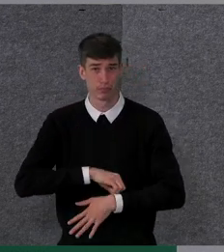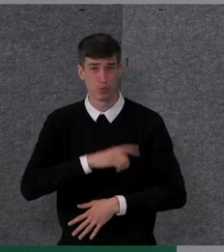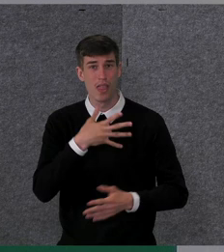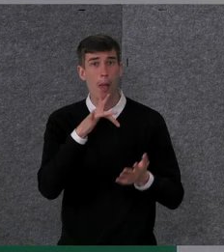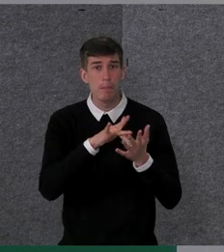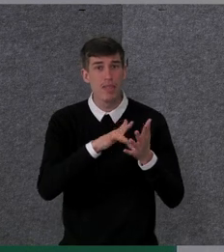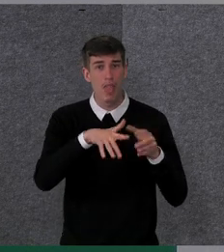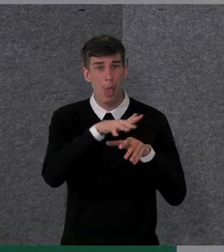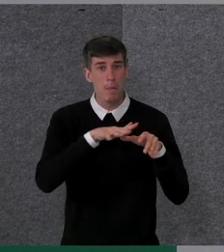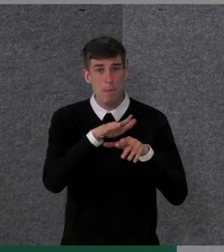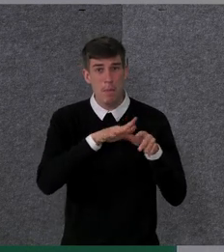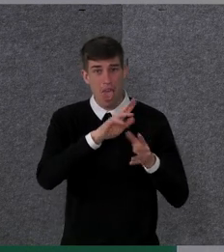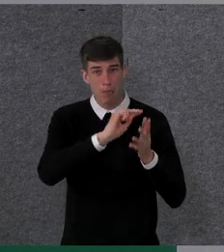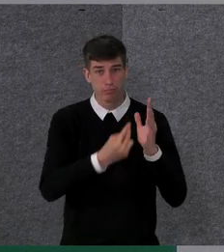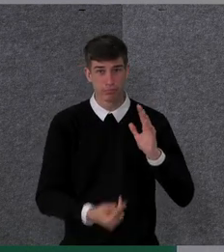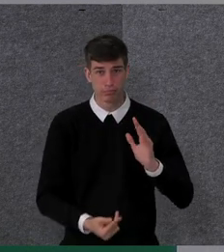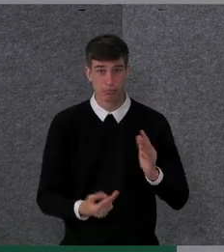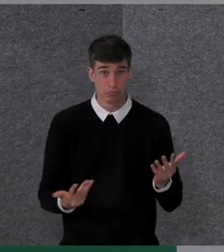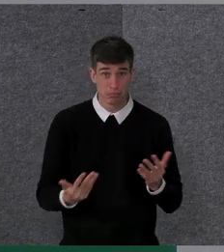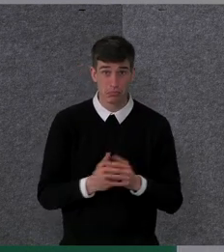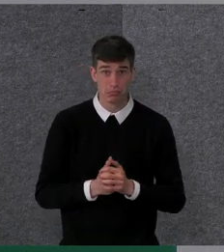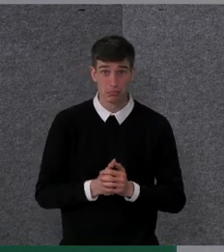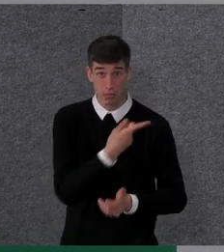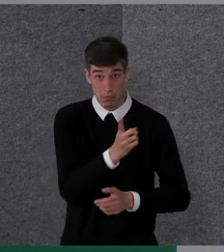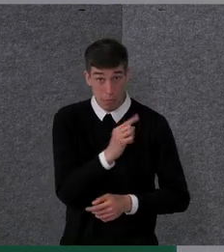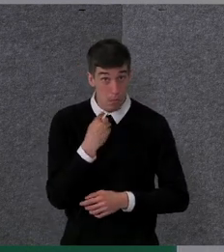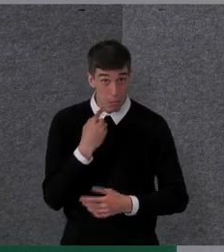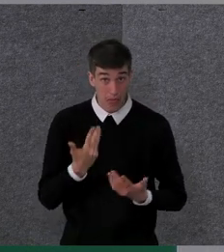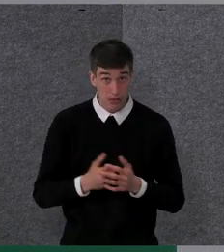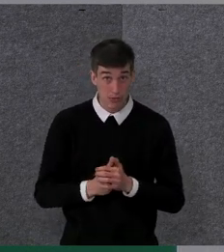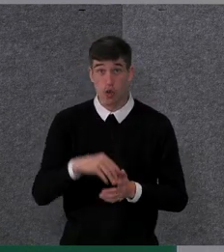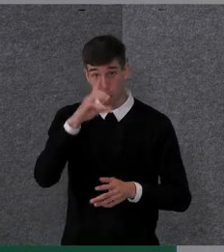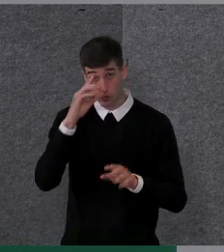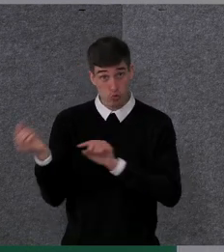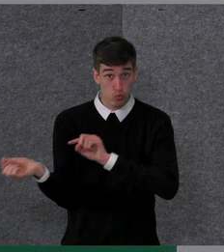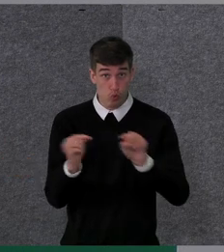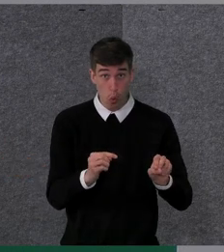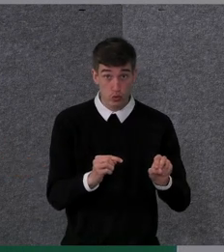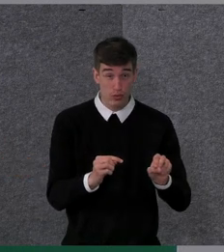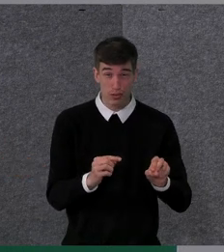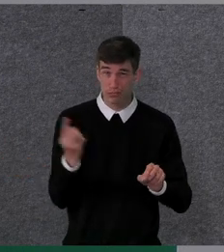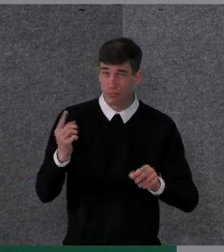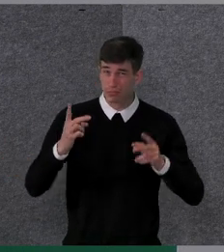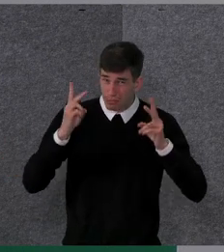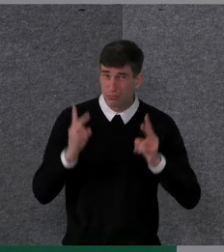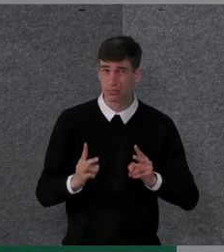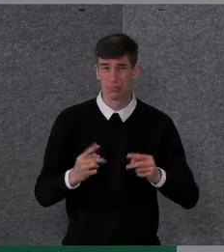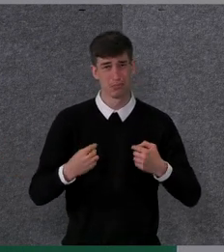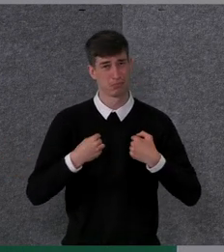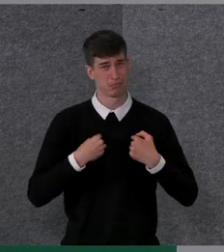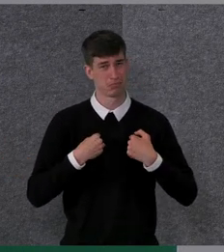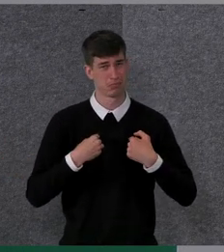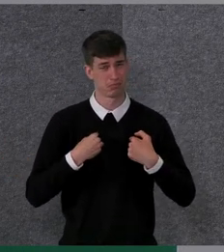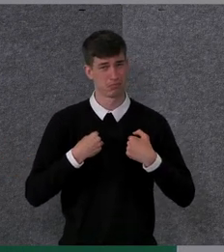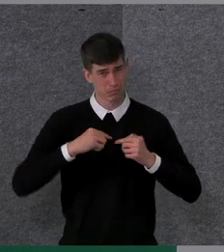ertrinken, einfach nur Pech gehabt? Und selbst wenn sie in Deutschland ankommen, haben sie dann nicht das Anrecht auf die gleichen Privilegien